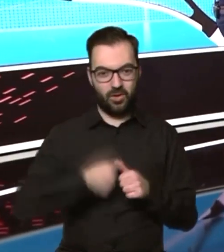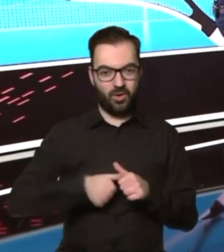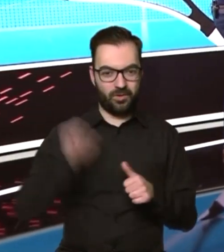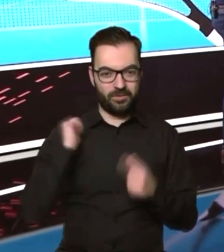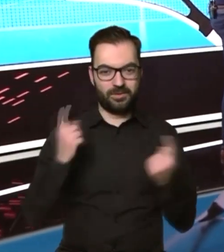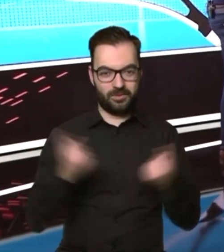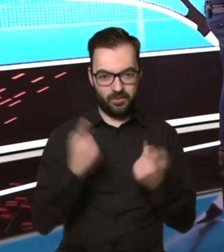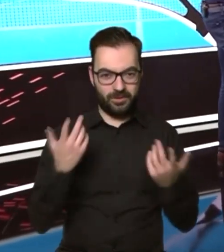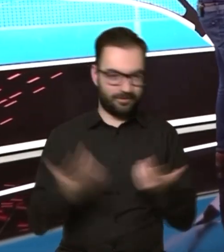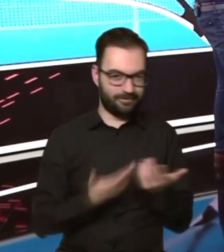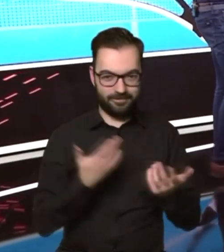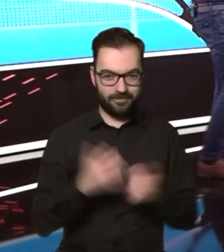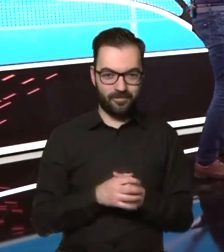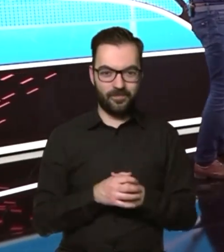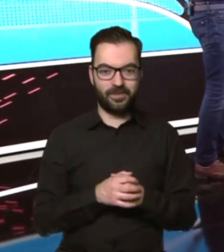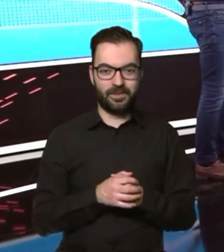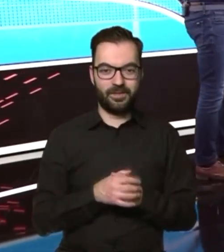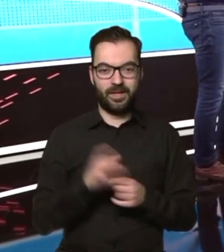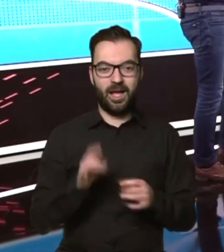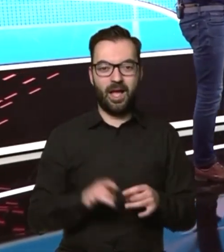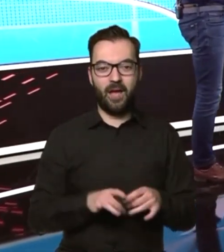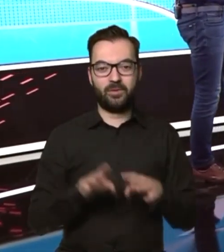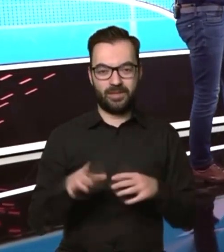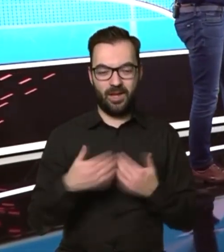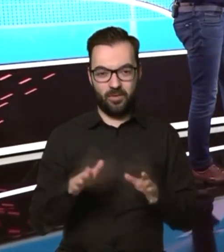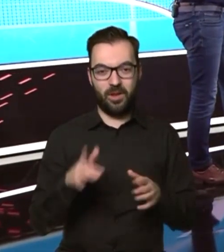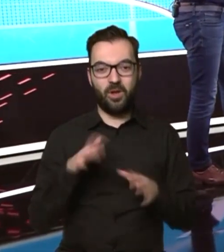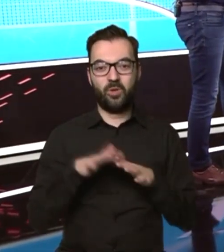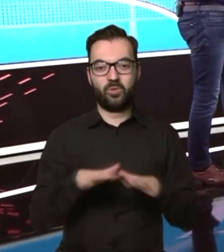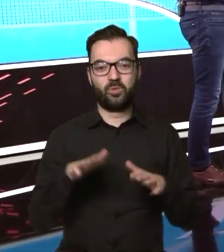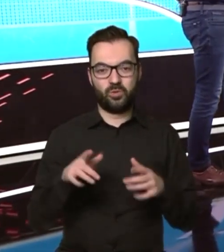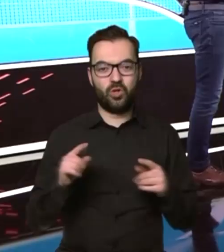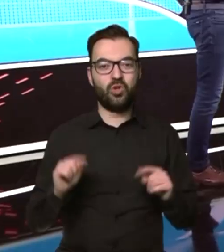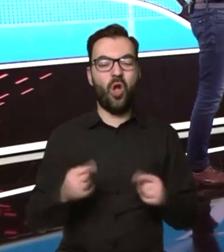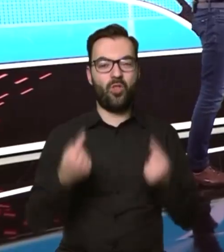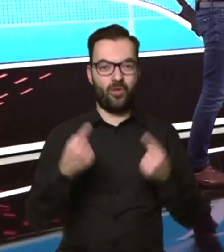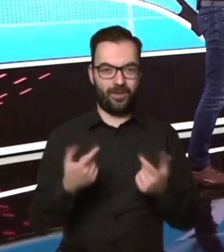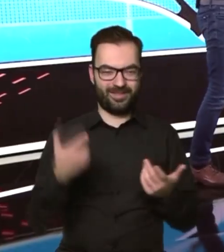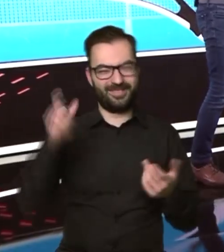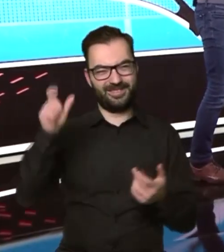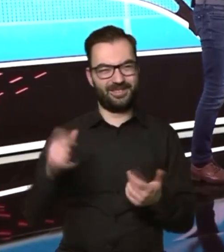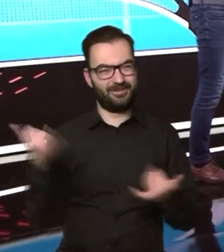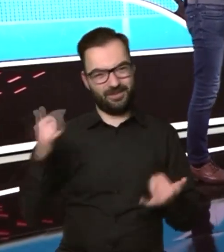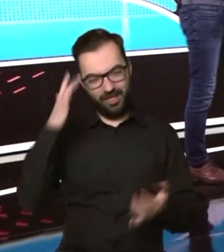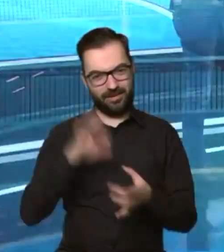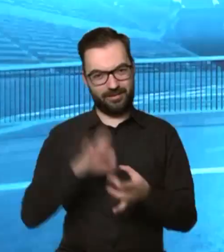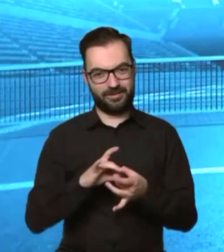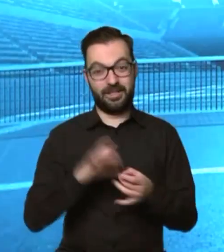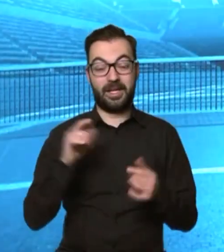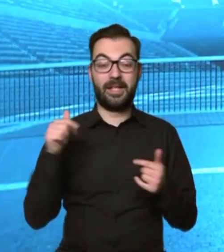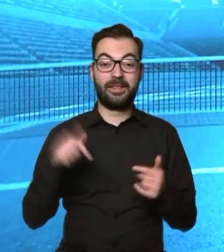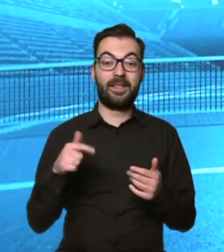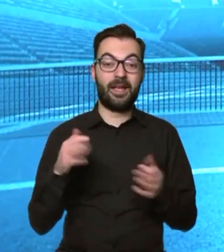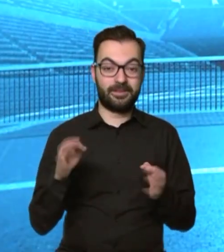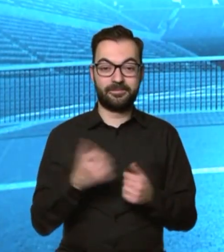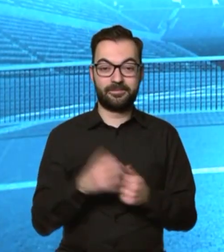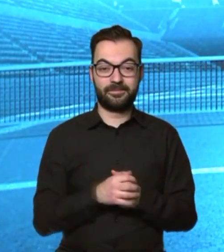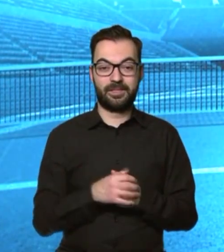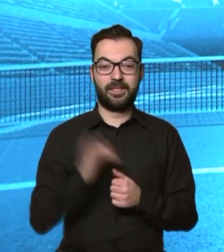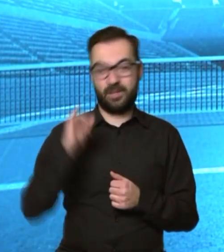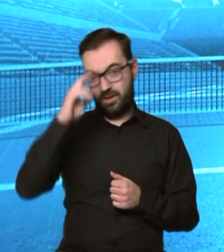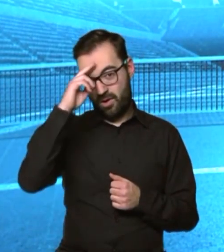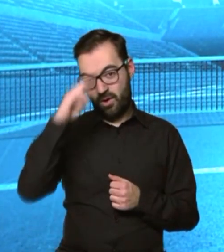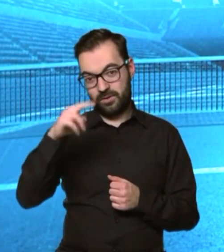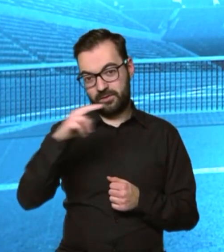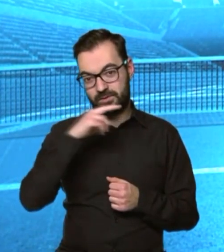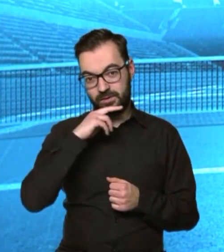roku, też właśnie dotyczącą Australian Open. Natomiast bardzo dużo takich kontrowersji wokół niego. Tym razem dotyczą te kontrowersje jego taty,